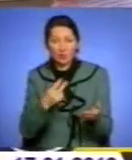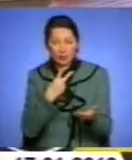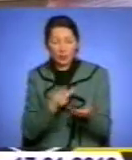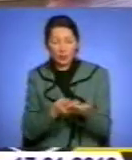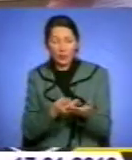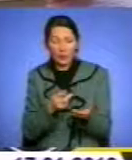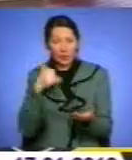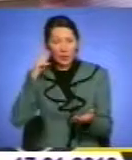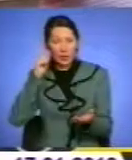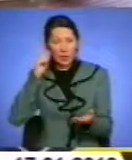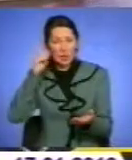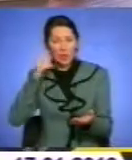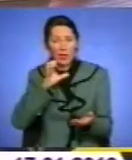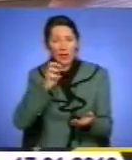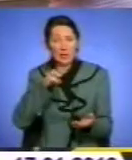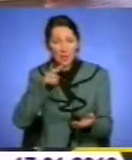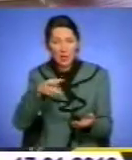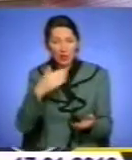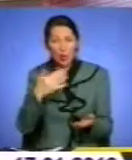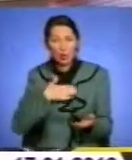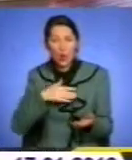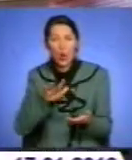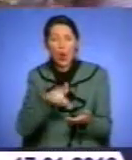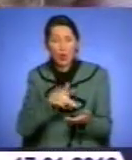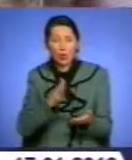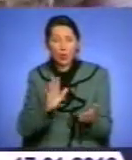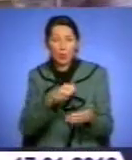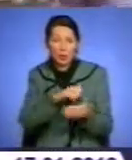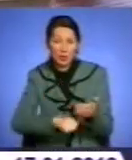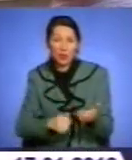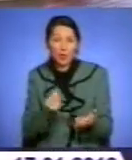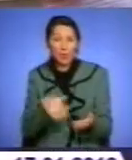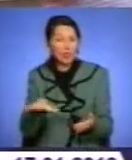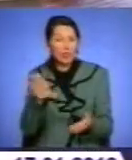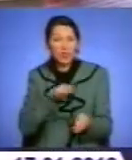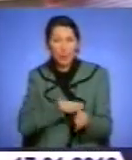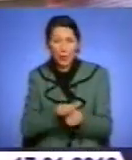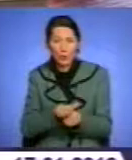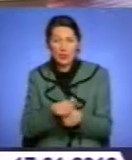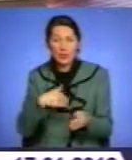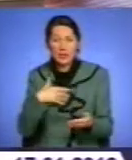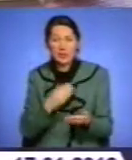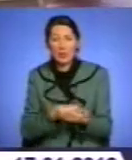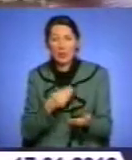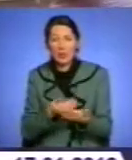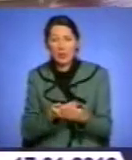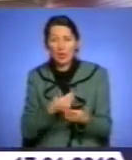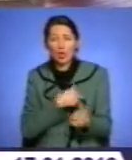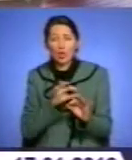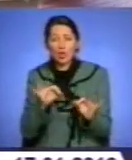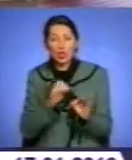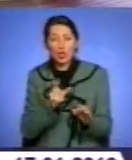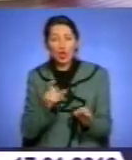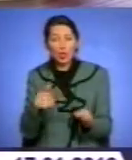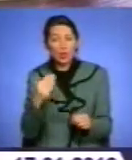рахунку були зняти кошти. Повністю всі. І от я просто на своєму прикладі хочу розказати людям,